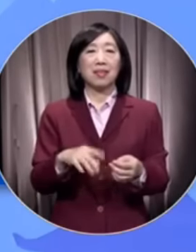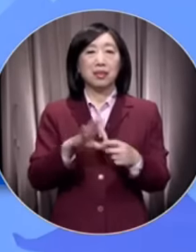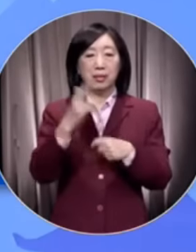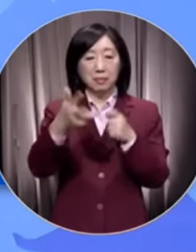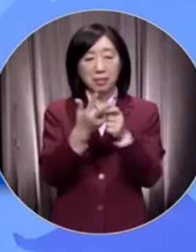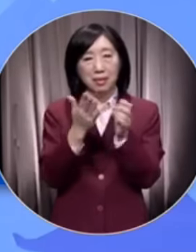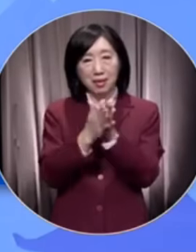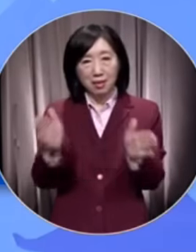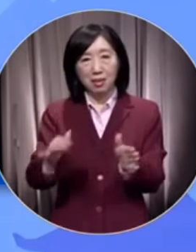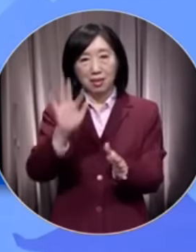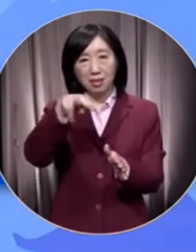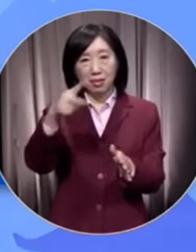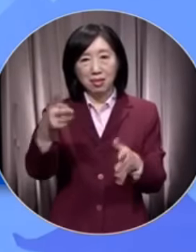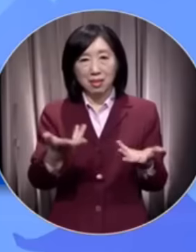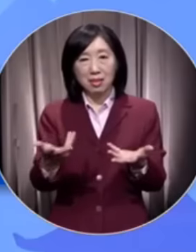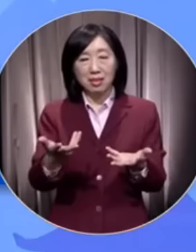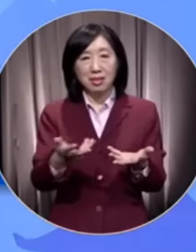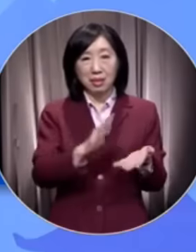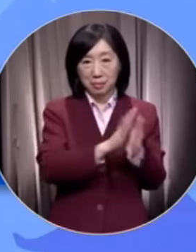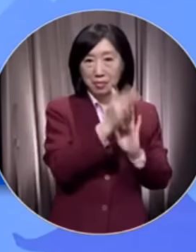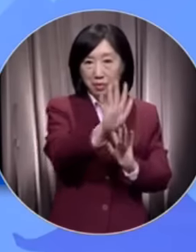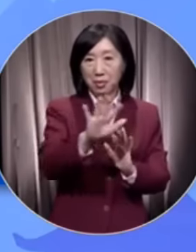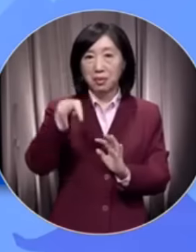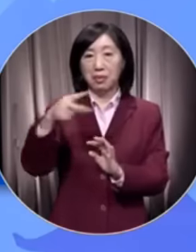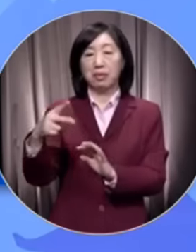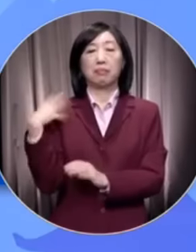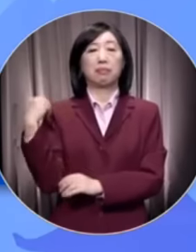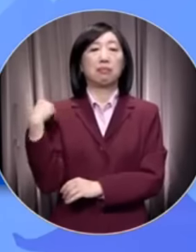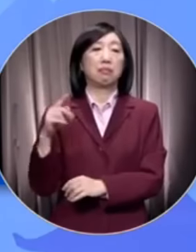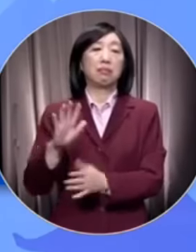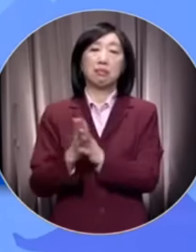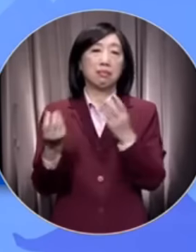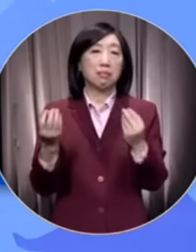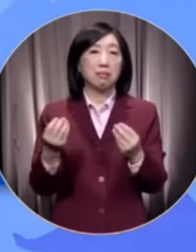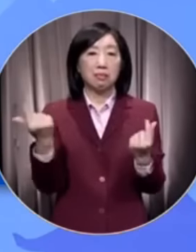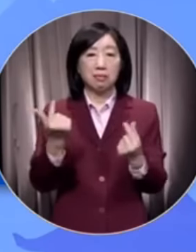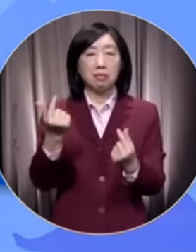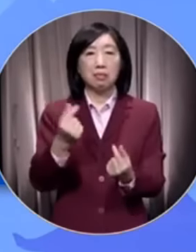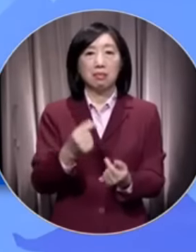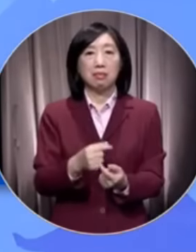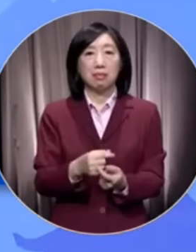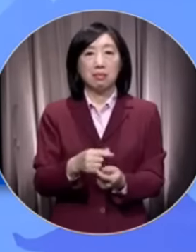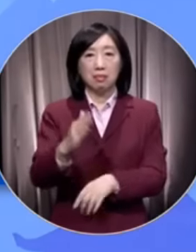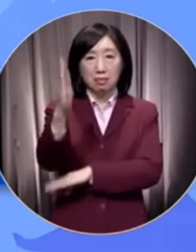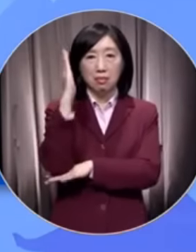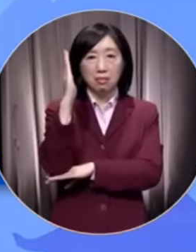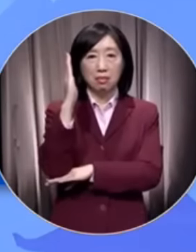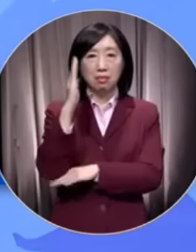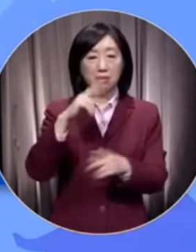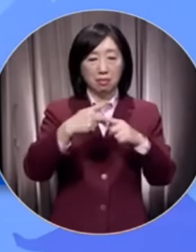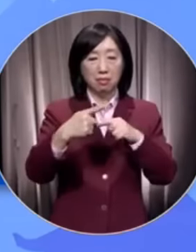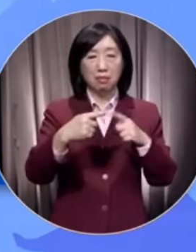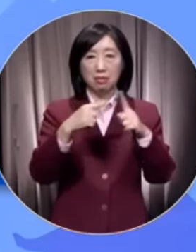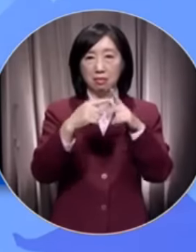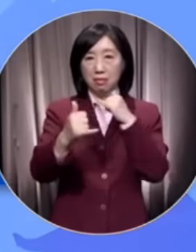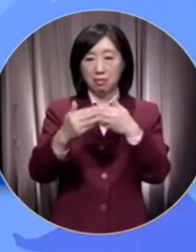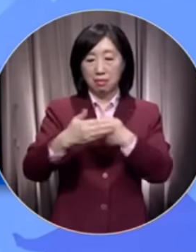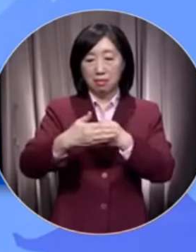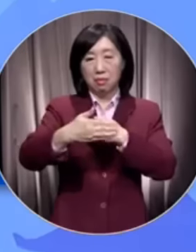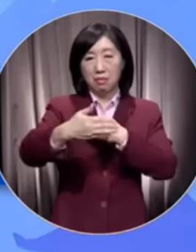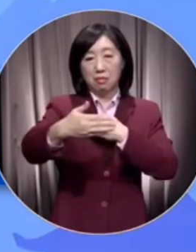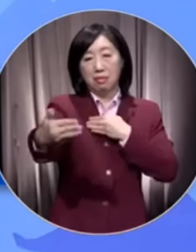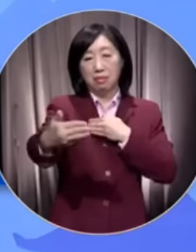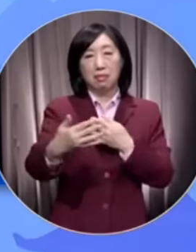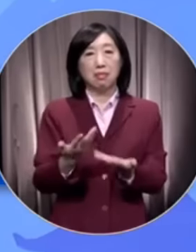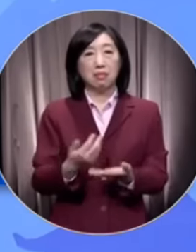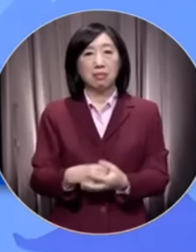有些事情是从来没有改变的，其中人民感受最深的是政府与人民的距离非常的